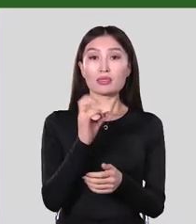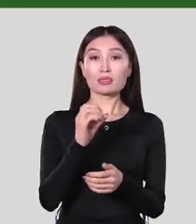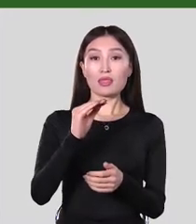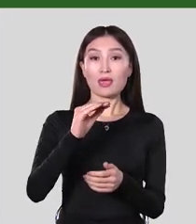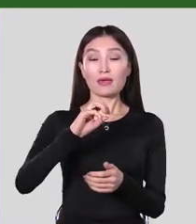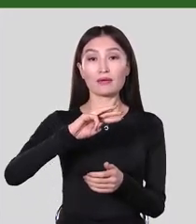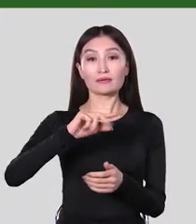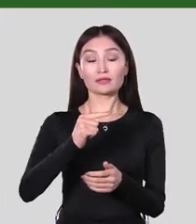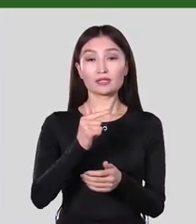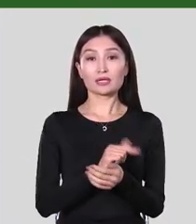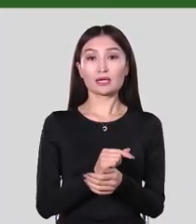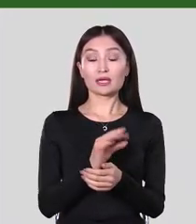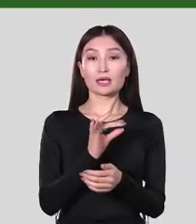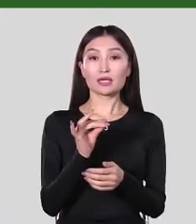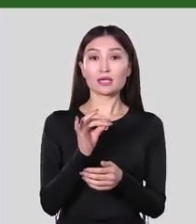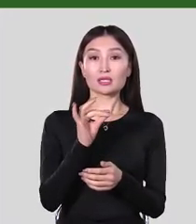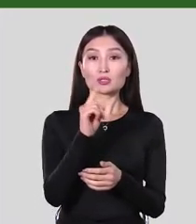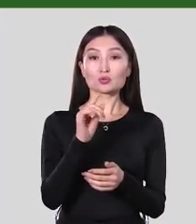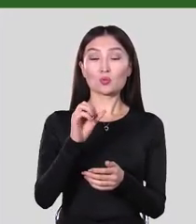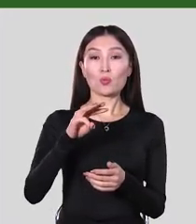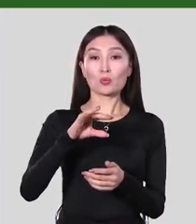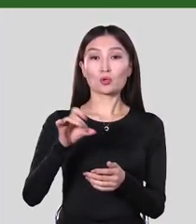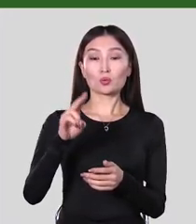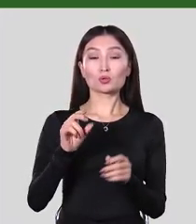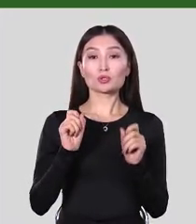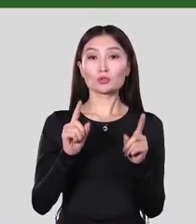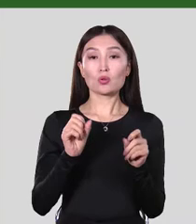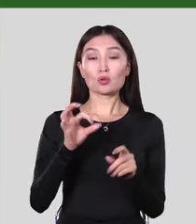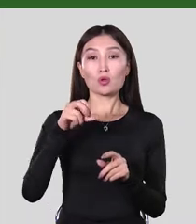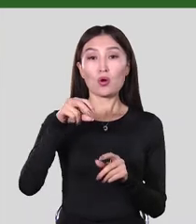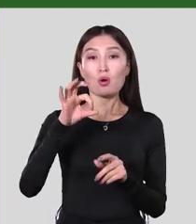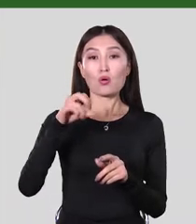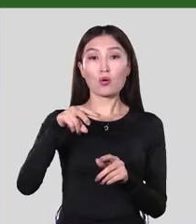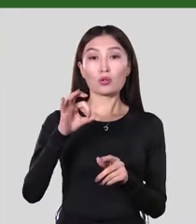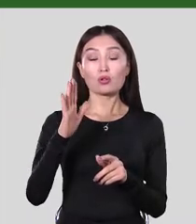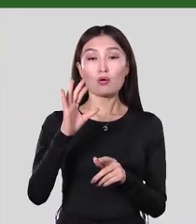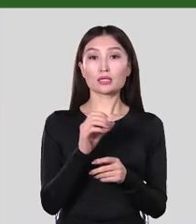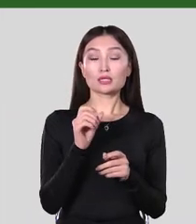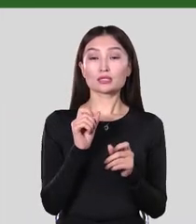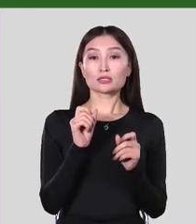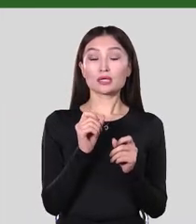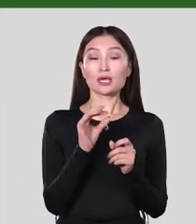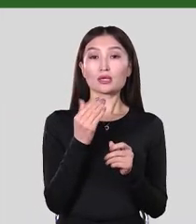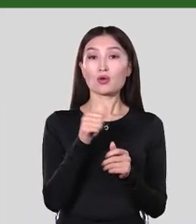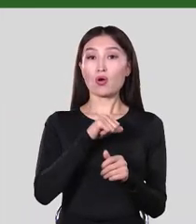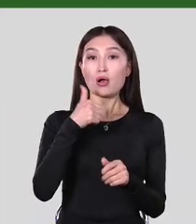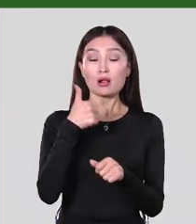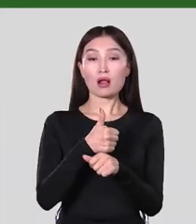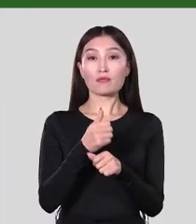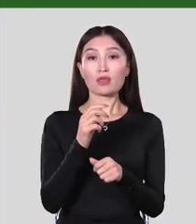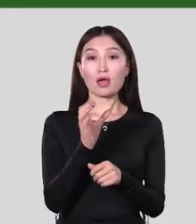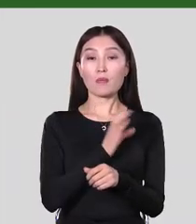на предгорных равнинах, изумруды, золото, олово, цинк, свинец. Но главное